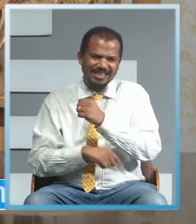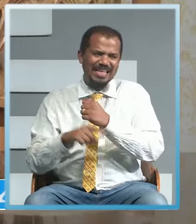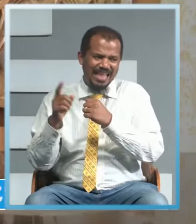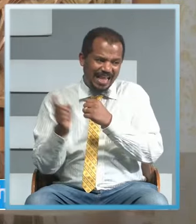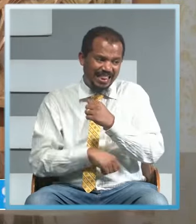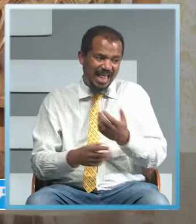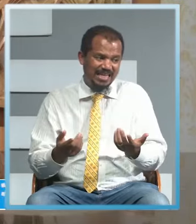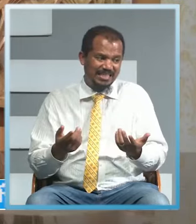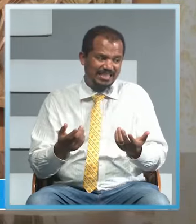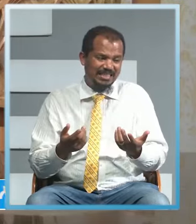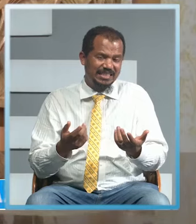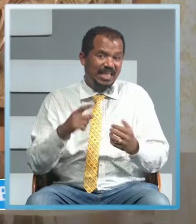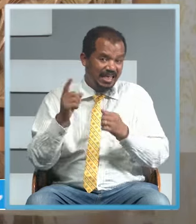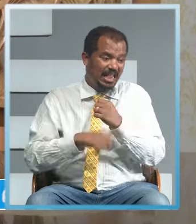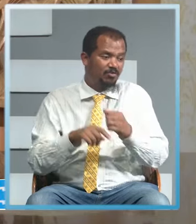እየቀጣን ቅጣቱ